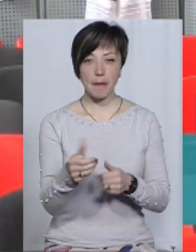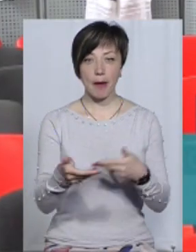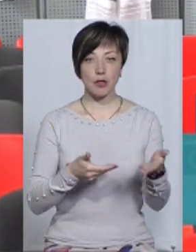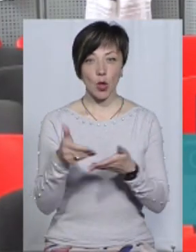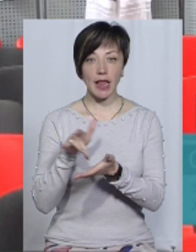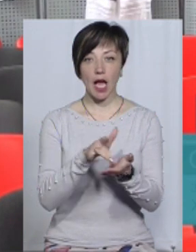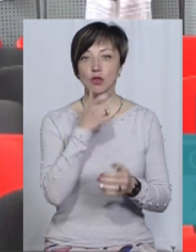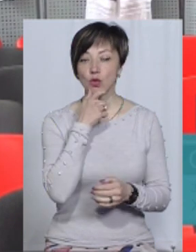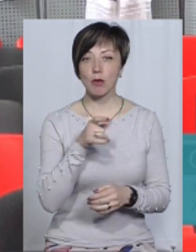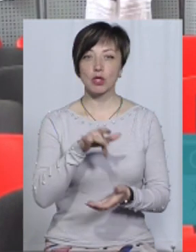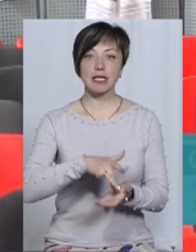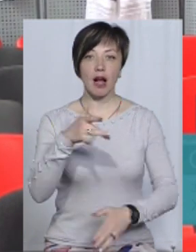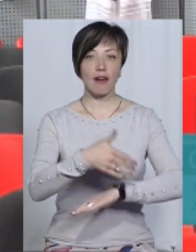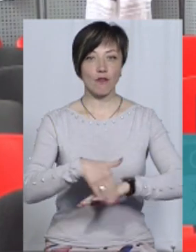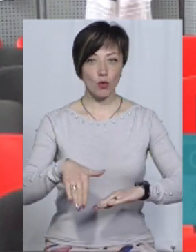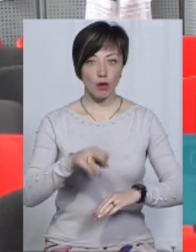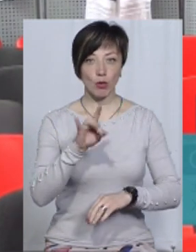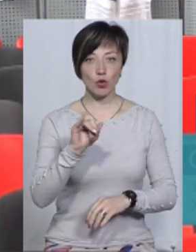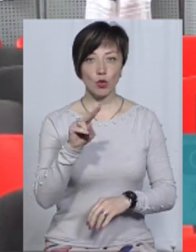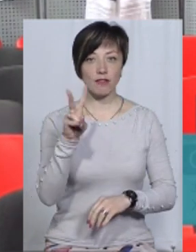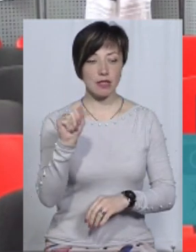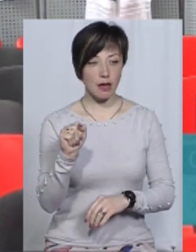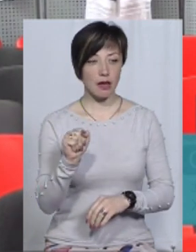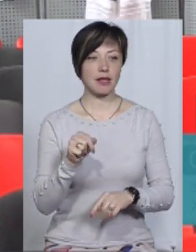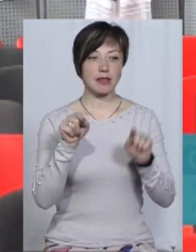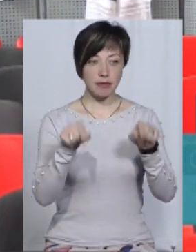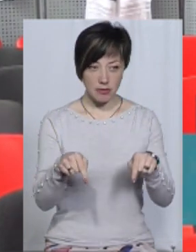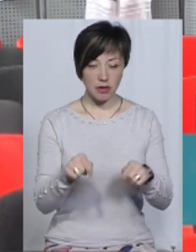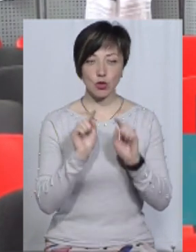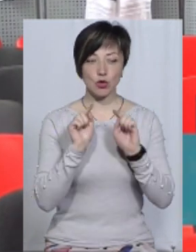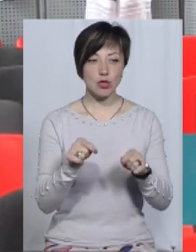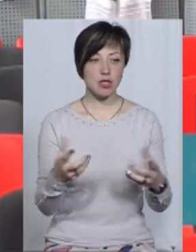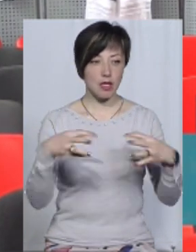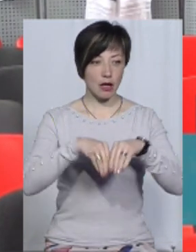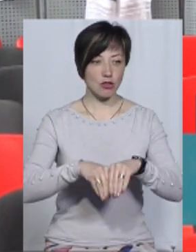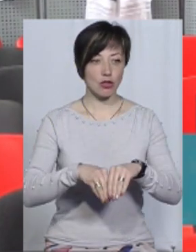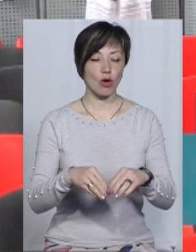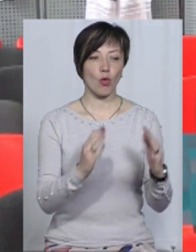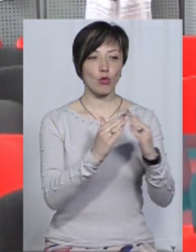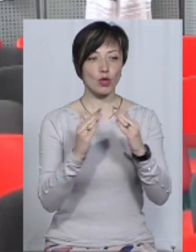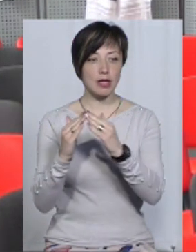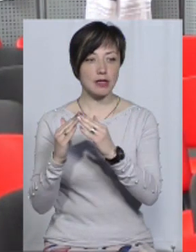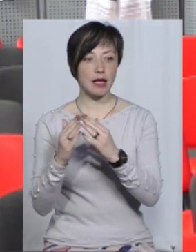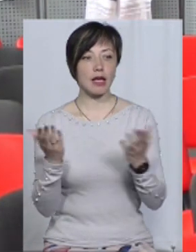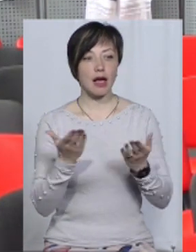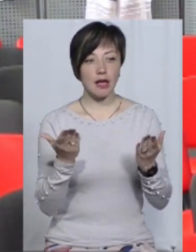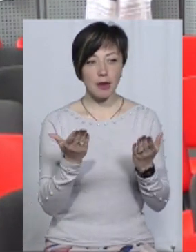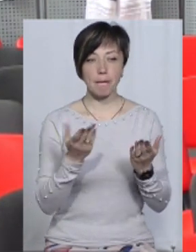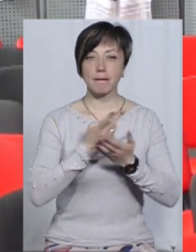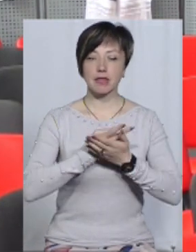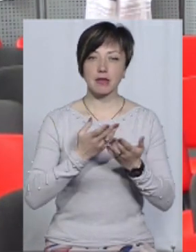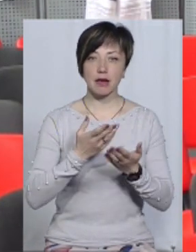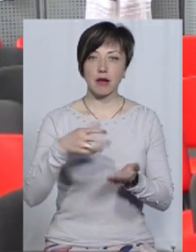екскурсій, по центральній вулиці Проскурівській, тому що саме на Проскурівській зосереджені будинки, які представляють